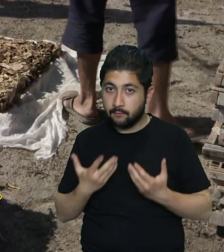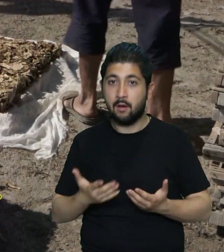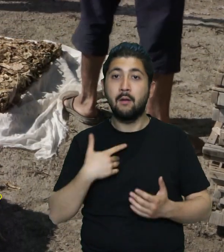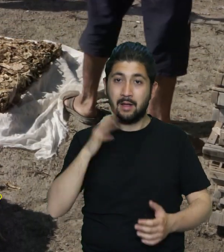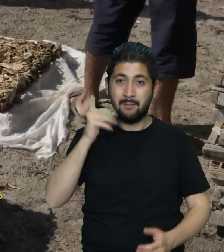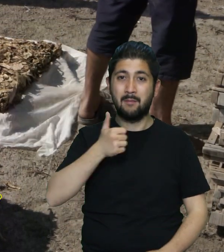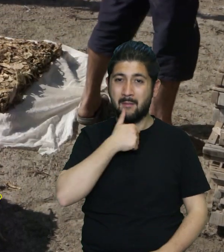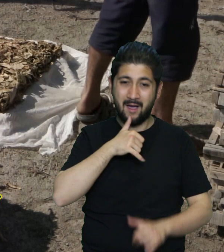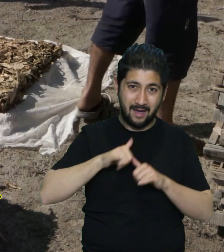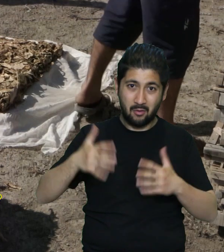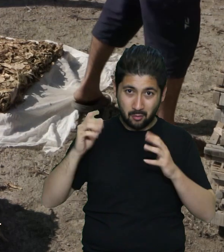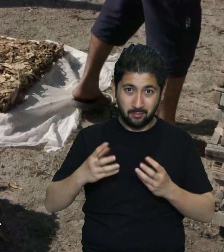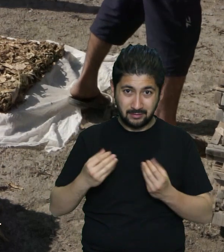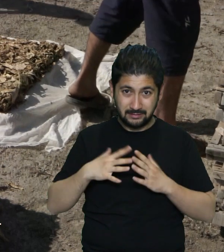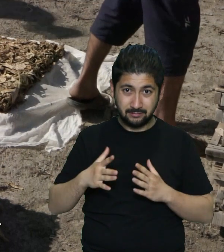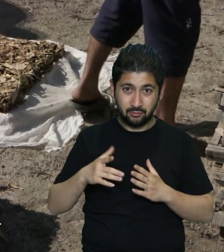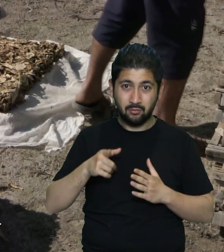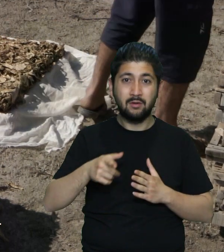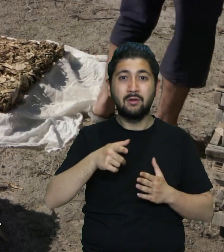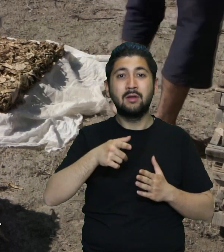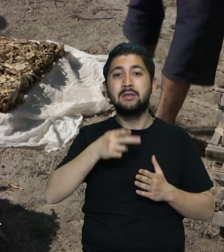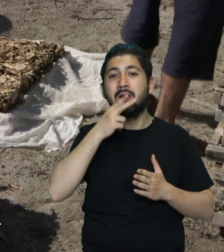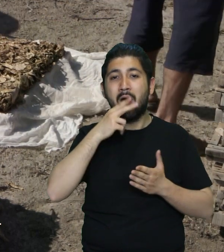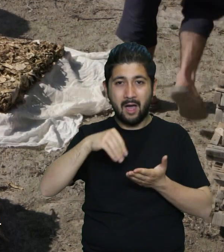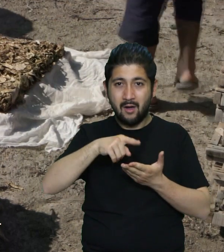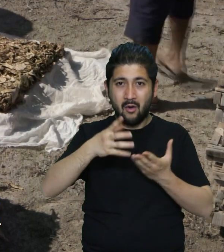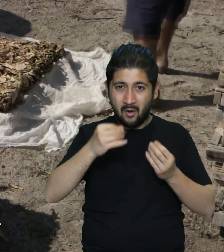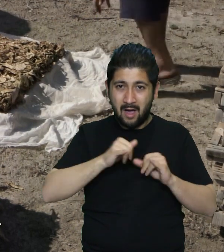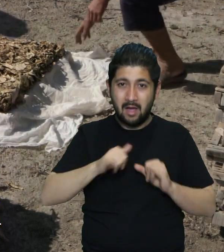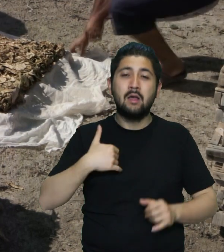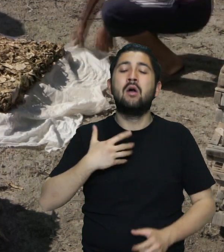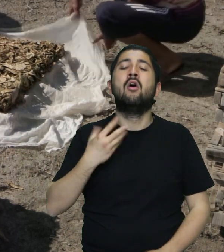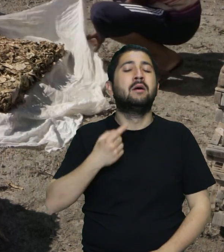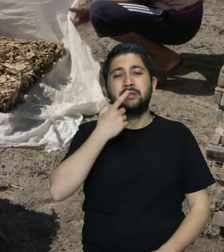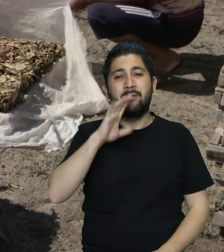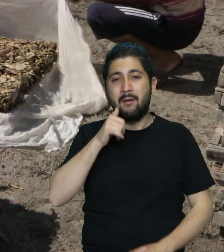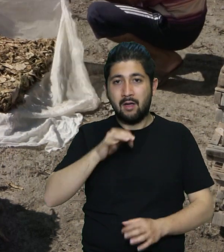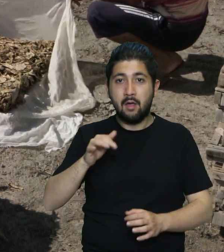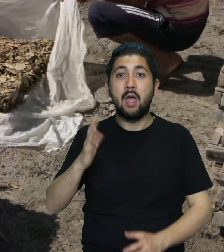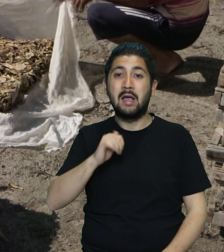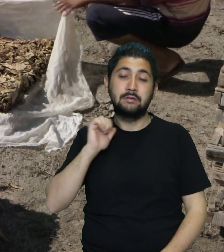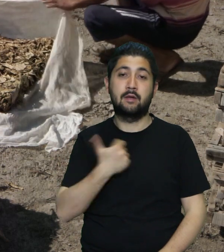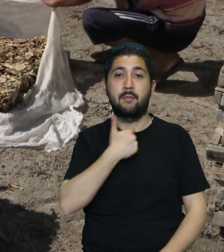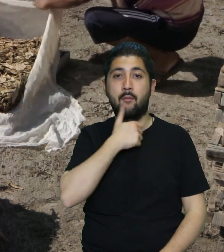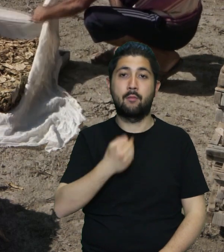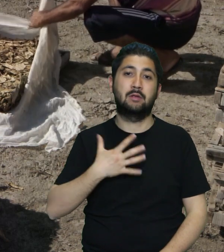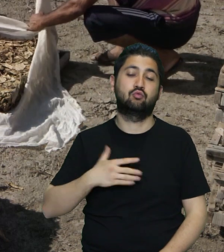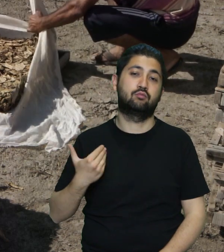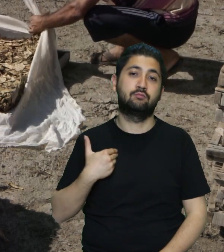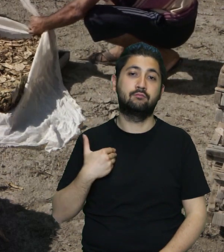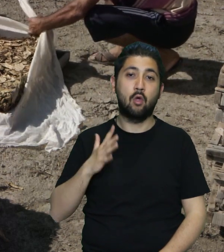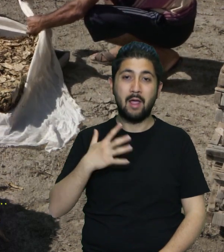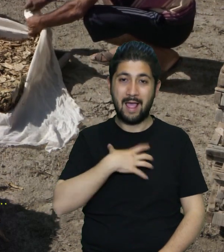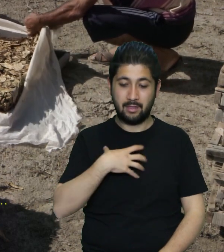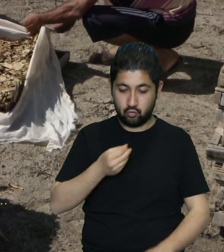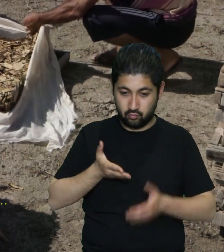babam olmak ister miyim? Şu tütün işiyle olduktan sürece olmak istemem. Daha iyi bir baba olmak isterim. Şöyle